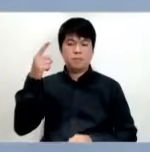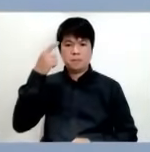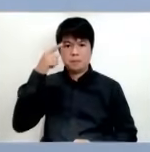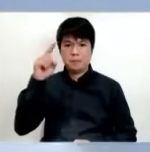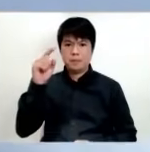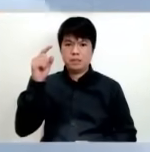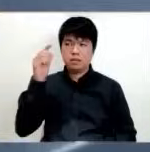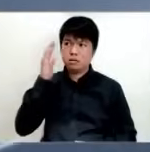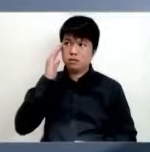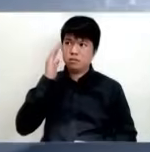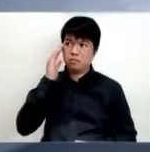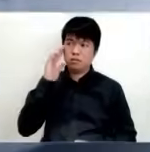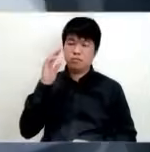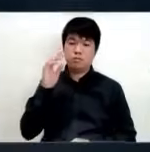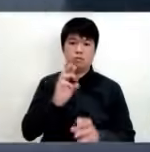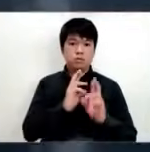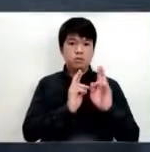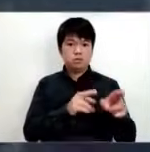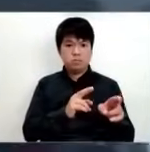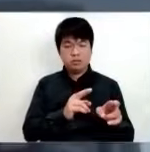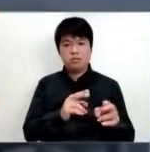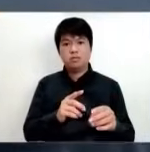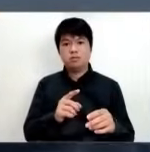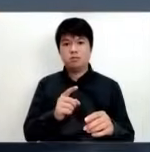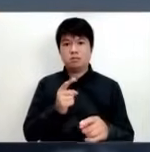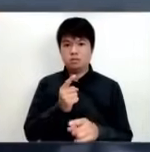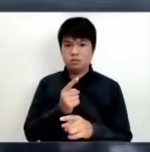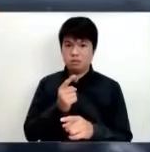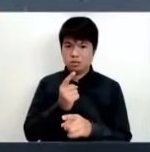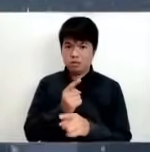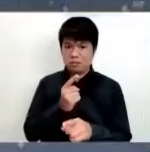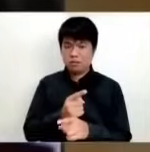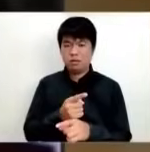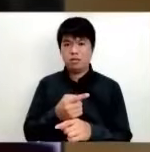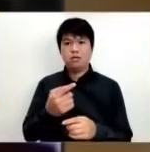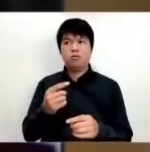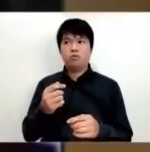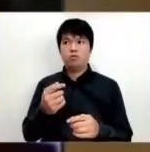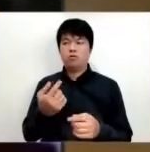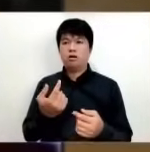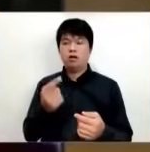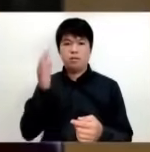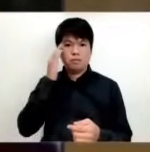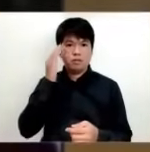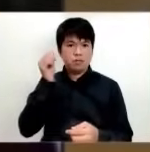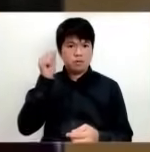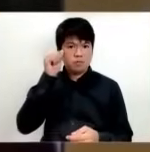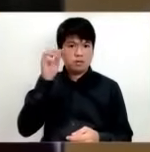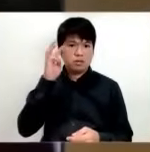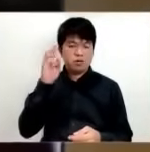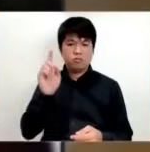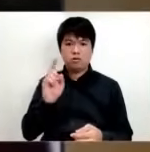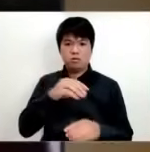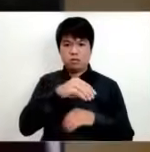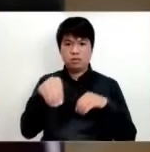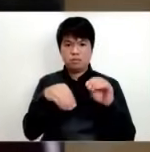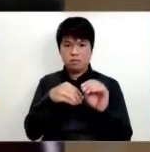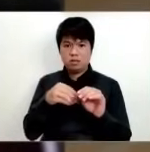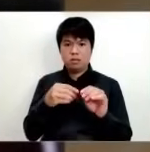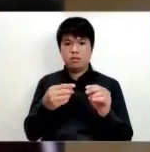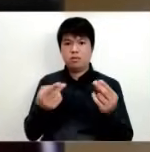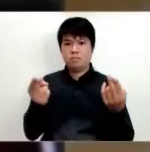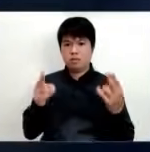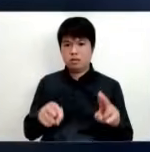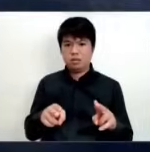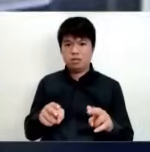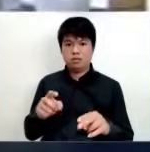diplomatic responses, alam din natin yung other consequences. So yung sa kabila, yung sa China, ano yan state action